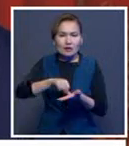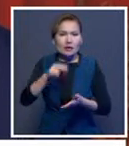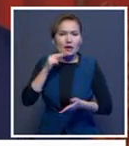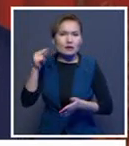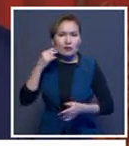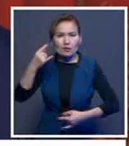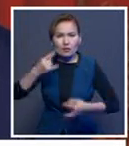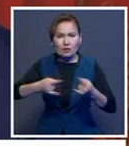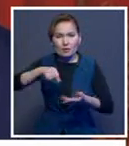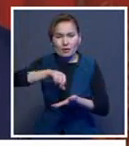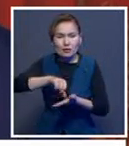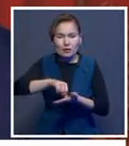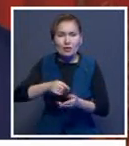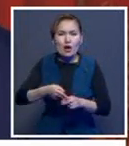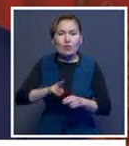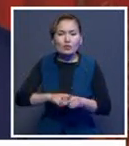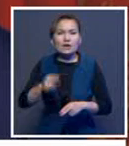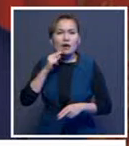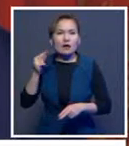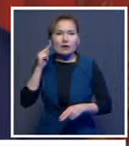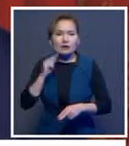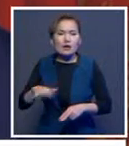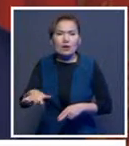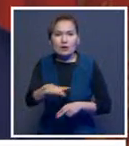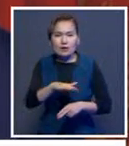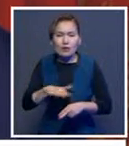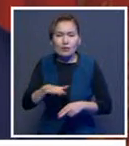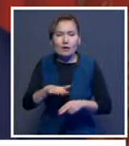тілділдер өнер көрсететін сахнада сол кісілермен